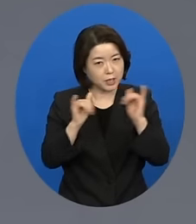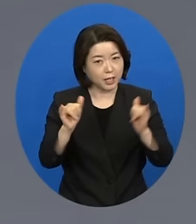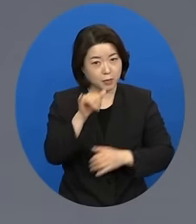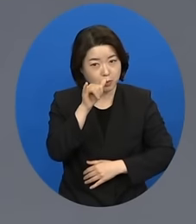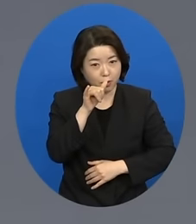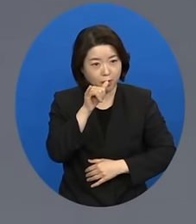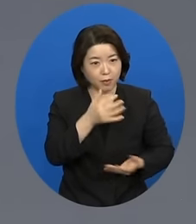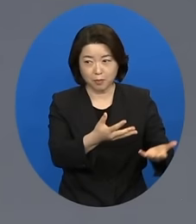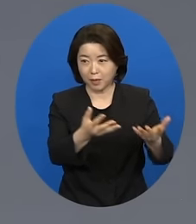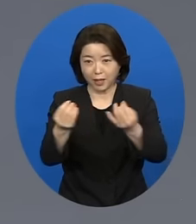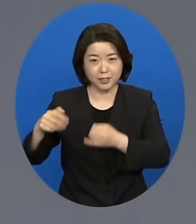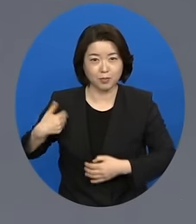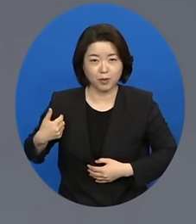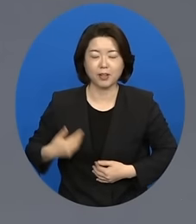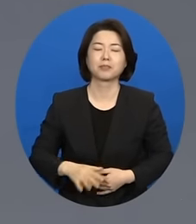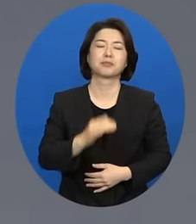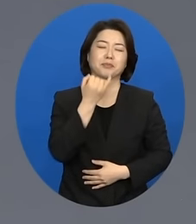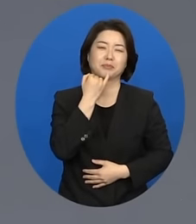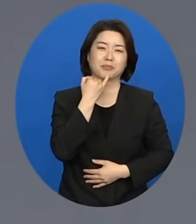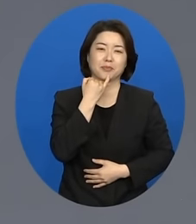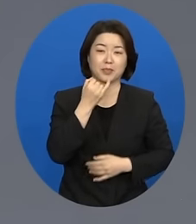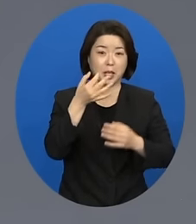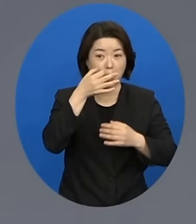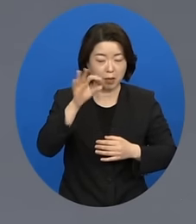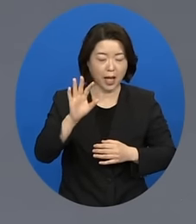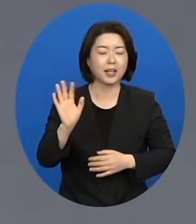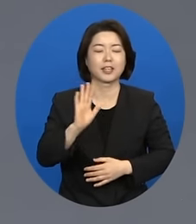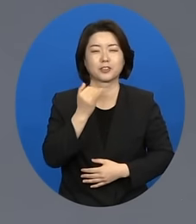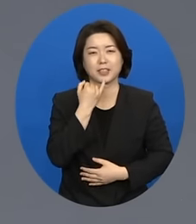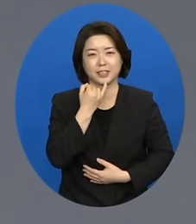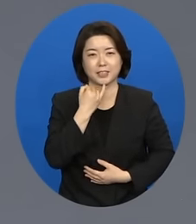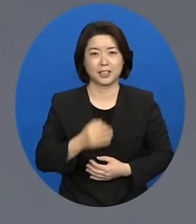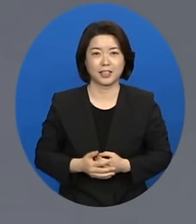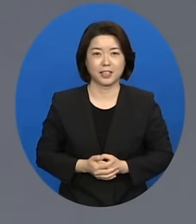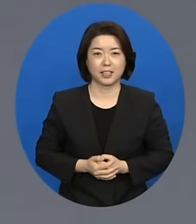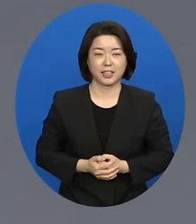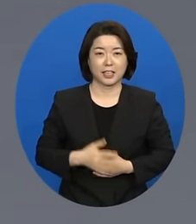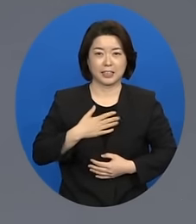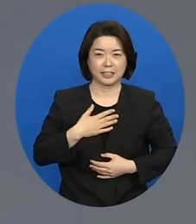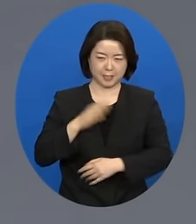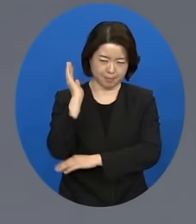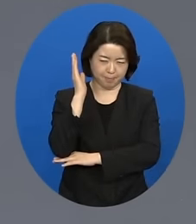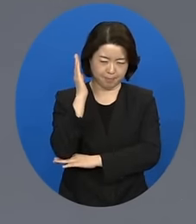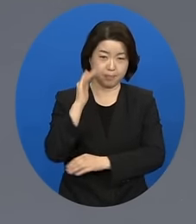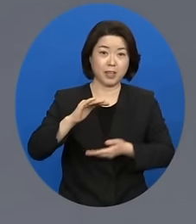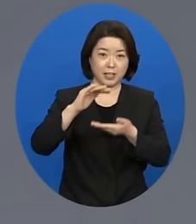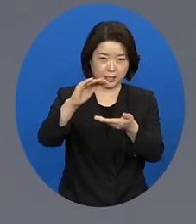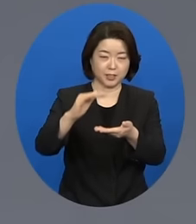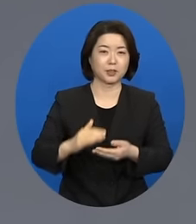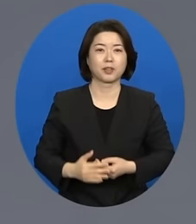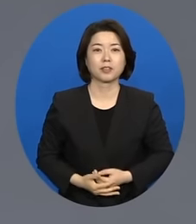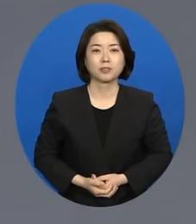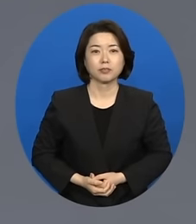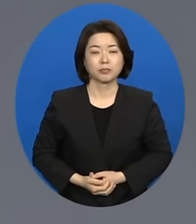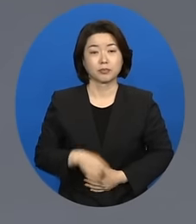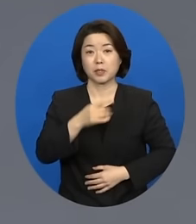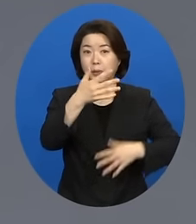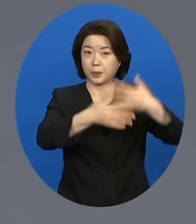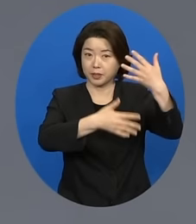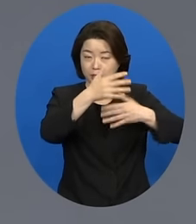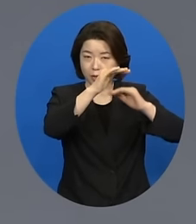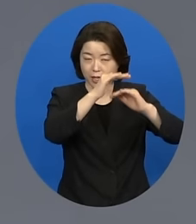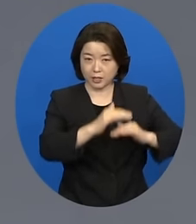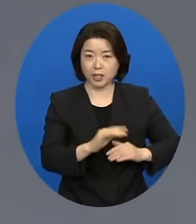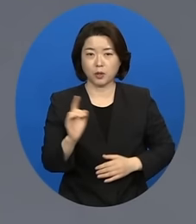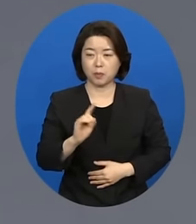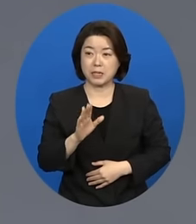많이 안 보셨군요. 네, 괜찮습니다. 안 보셔도 괜찮습니다. 제가 스포를 다 하겠습니다 오늘. 이 영화 내용이